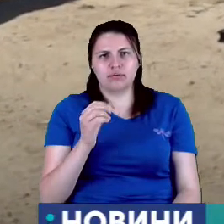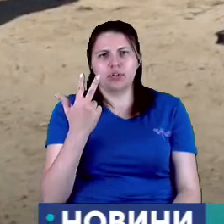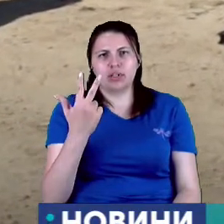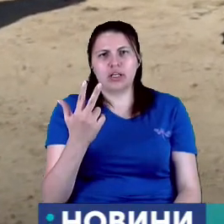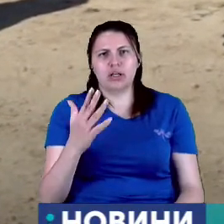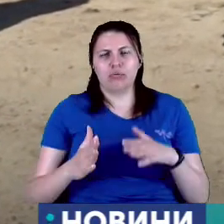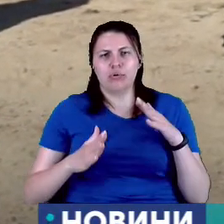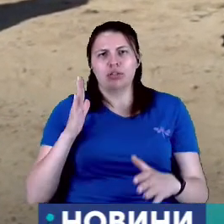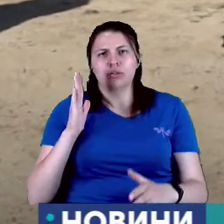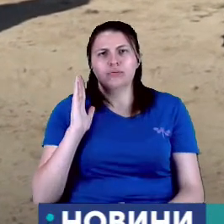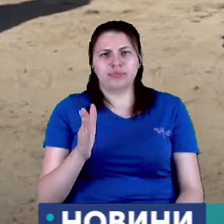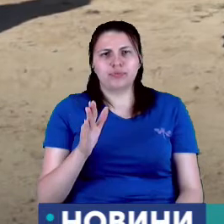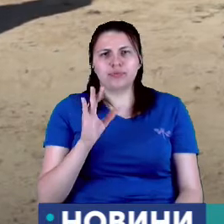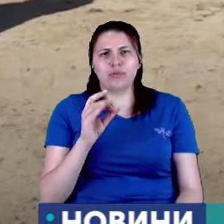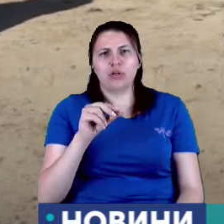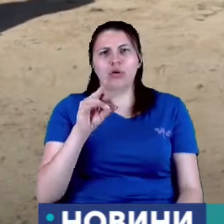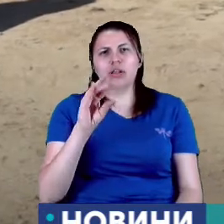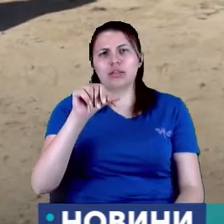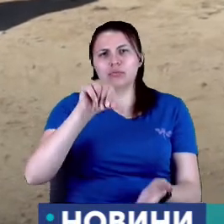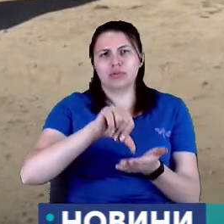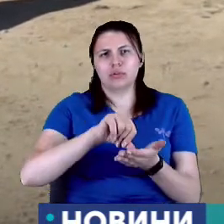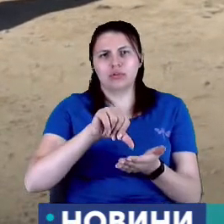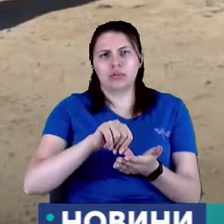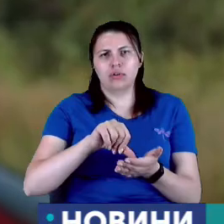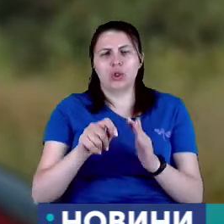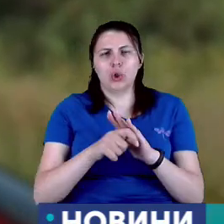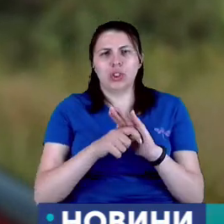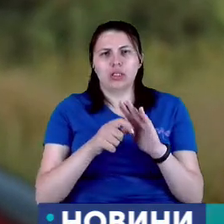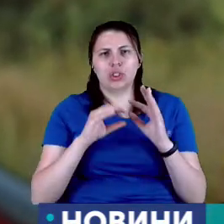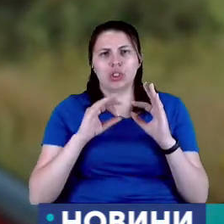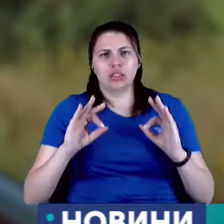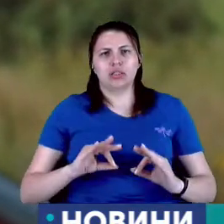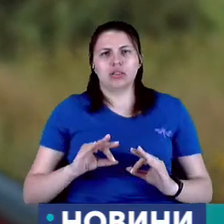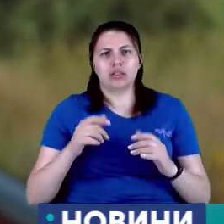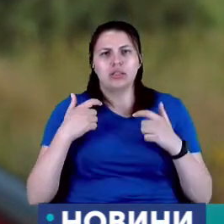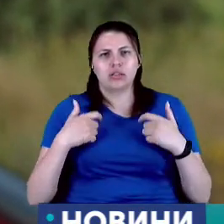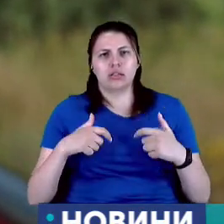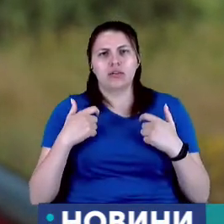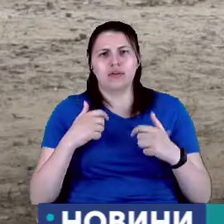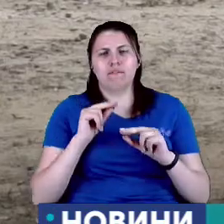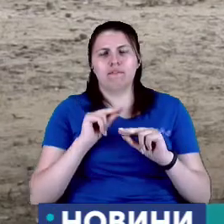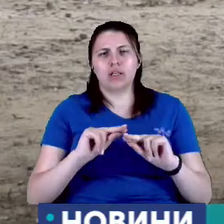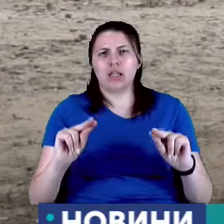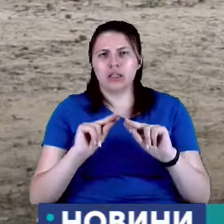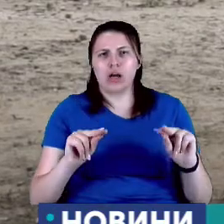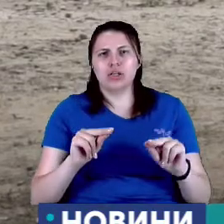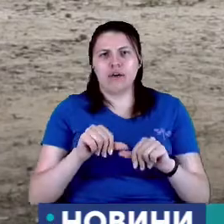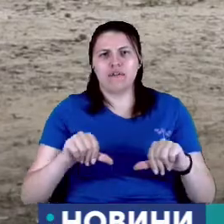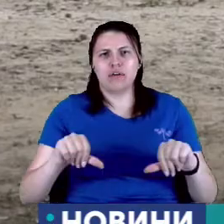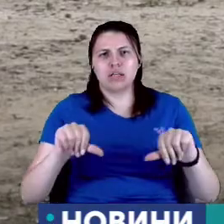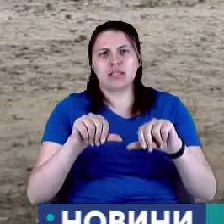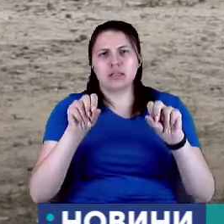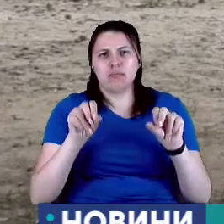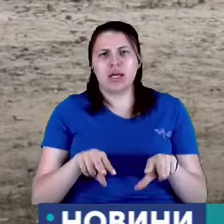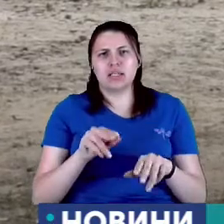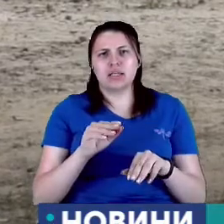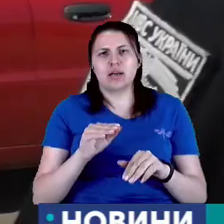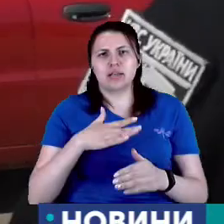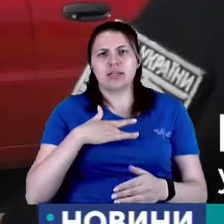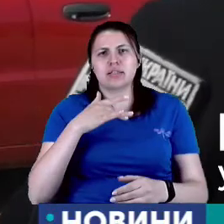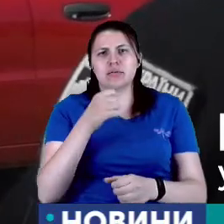Коваленко представляє команду Донецького юридичного інституту. Він викладач кафедри спеціальних дисциплін та профпідготовки. На змаганнях не